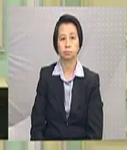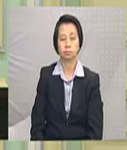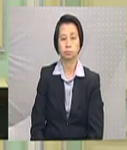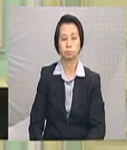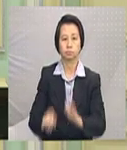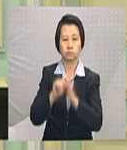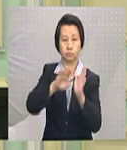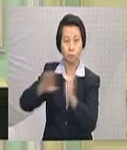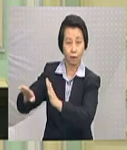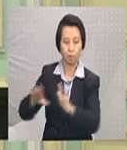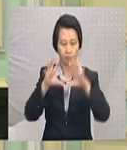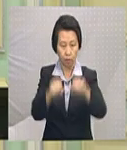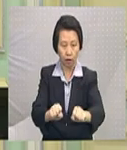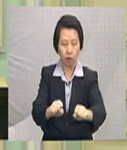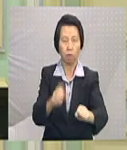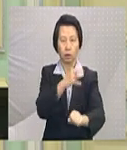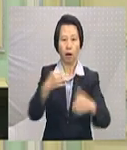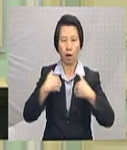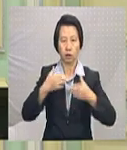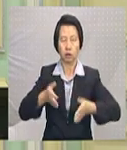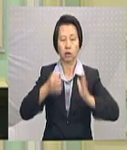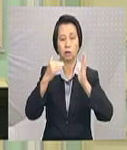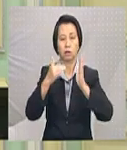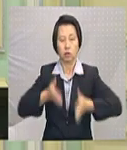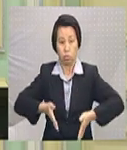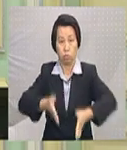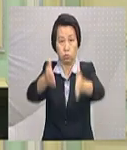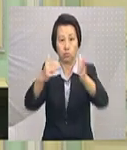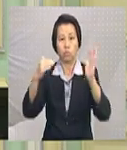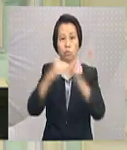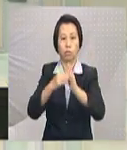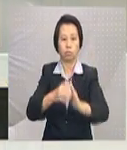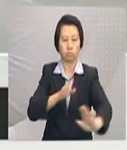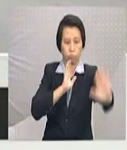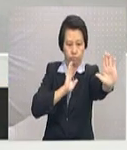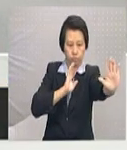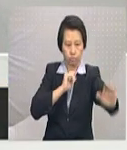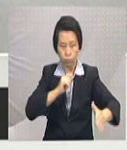selain daripada tangkapan, pemeriksaan kenderaan dan sebagainya diteruskan seperti biasa.